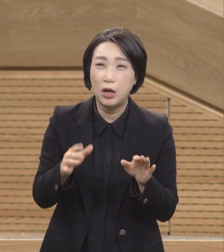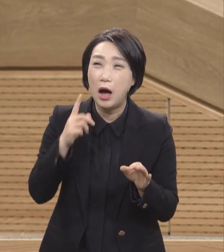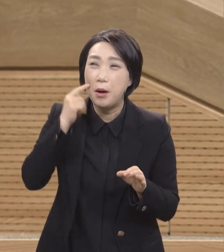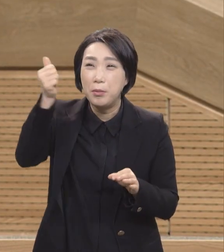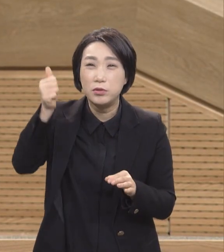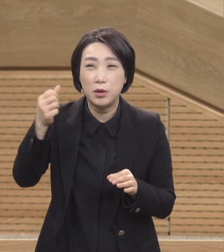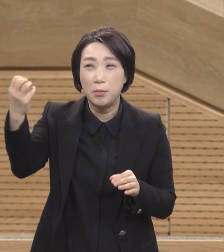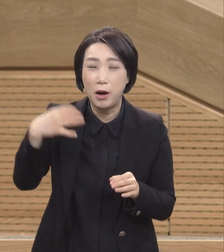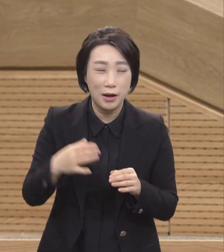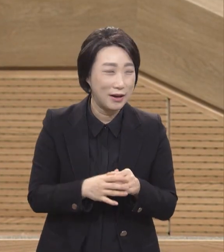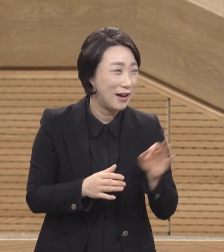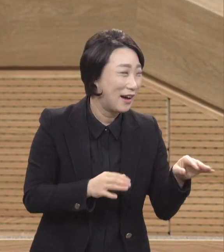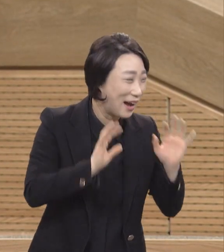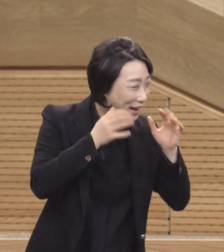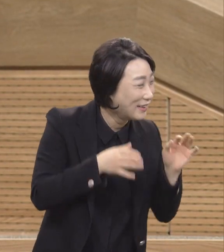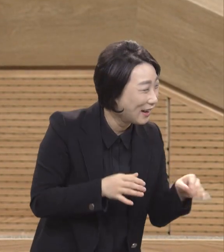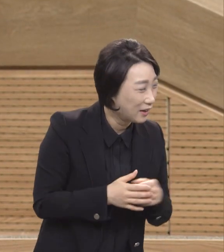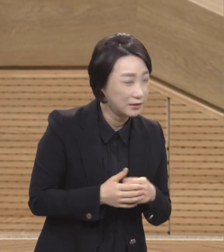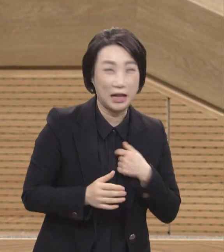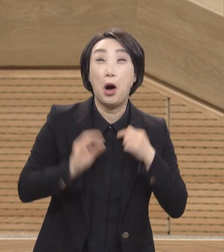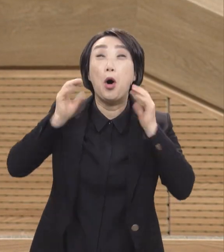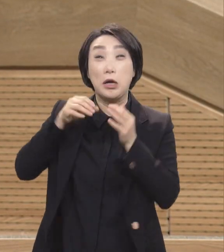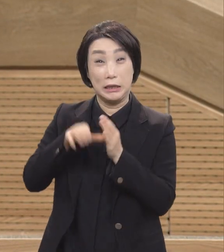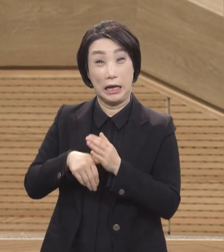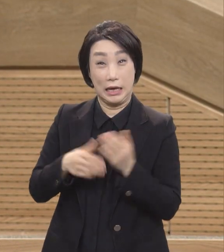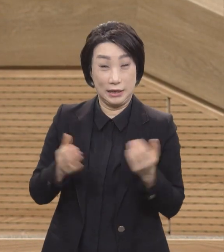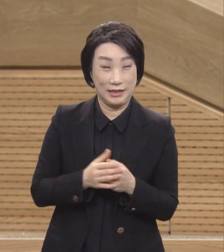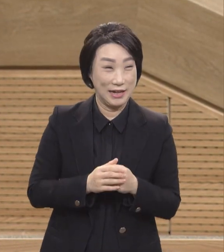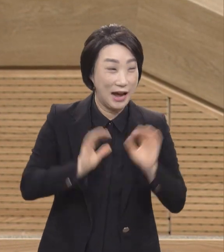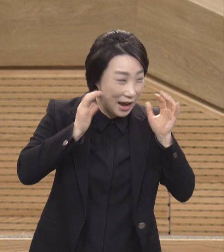아가? 어렸을 때니까요.